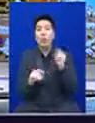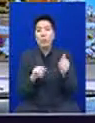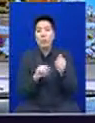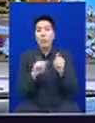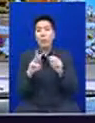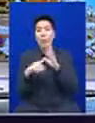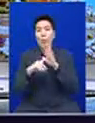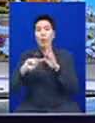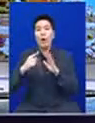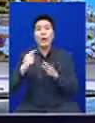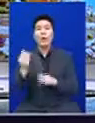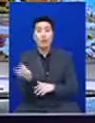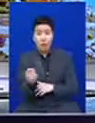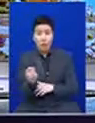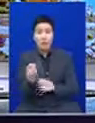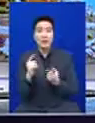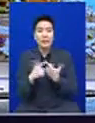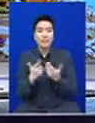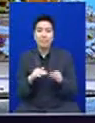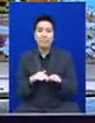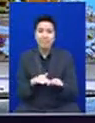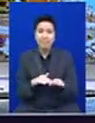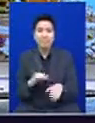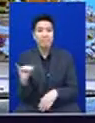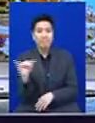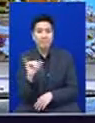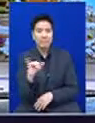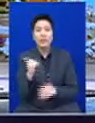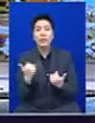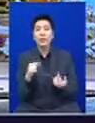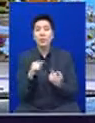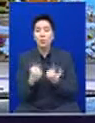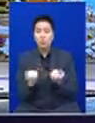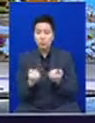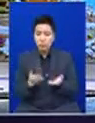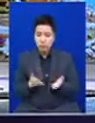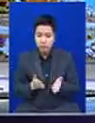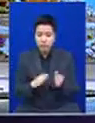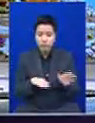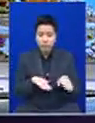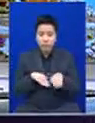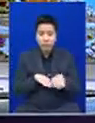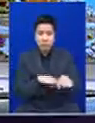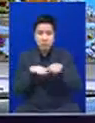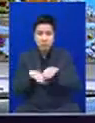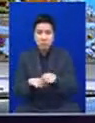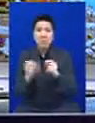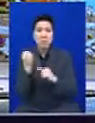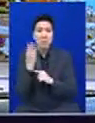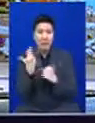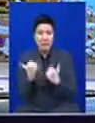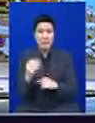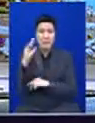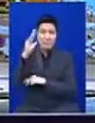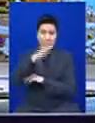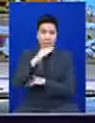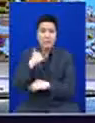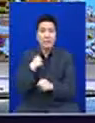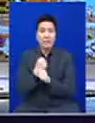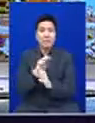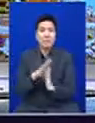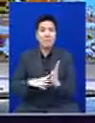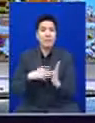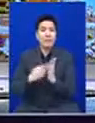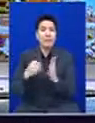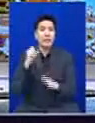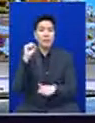ช่นกันนะครับไม่ติดขัดโดยตำรวจทางหลวงคาดการว่าจะมีปริมาณรถจำนวนมากในช่วงบ่ายวันนี้นะครับซึ่งได้มีการสำรองแผนไว้คือ